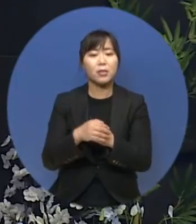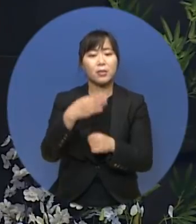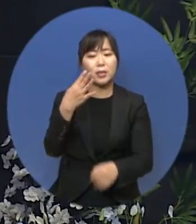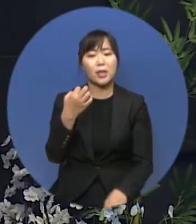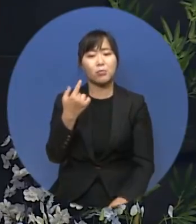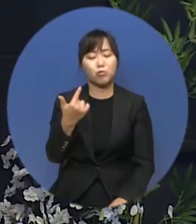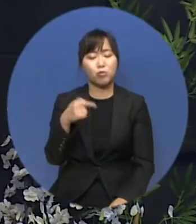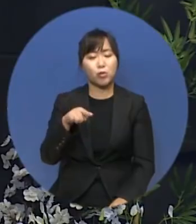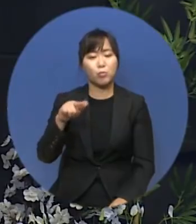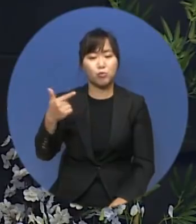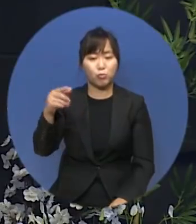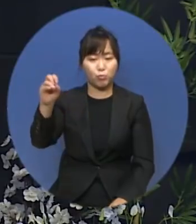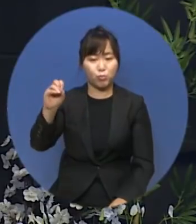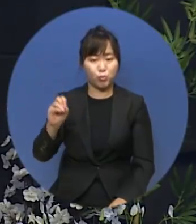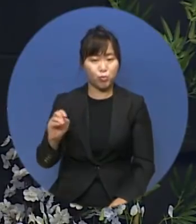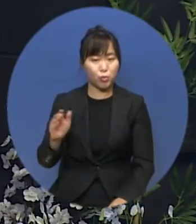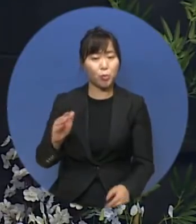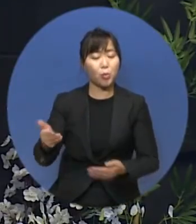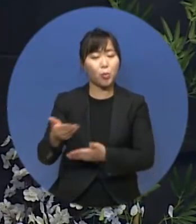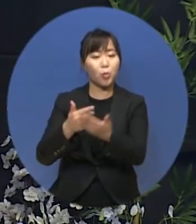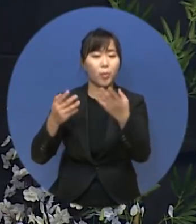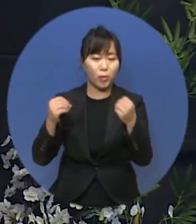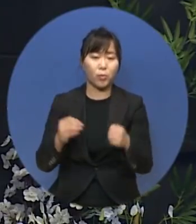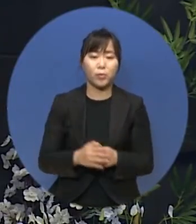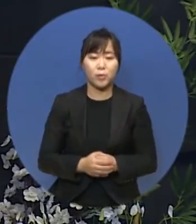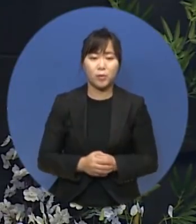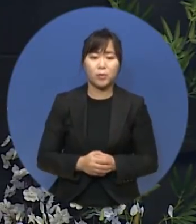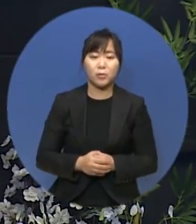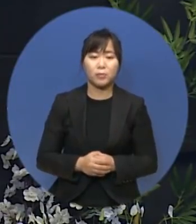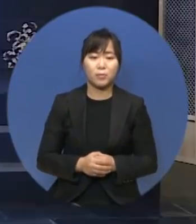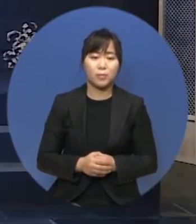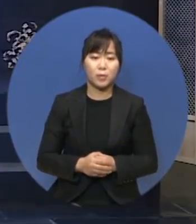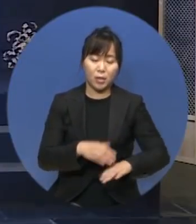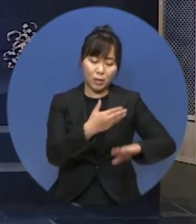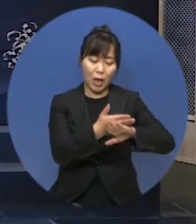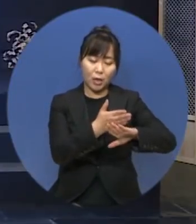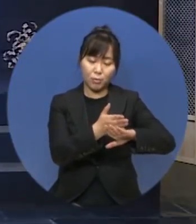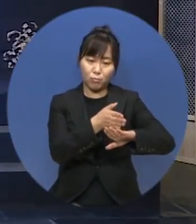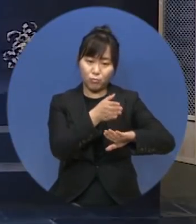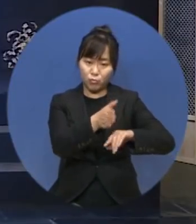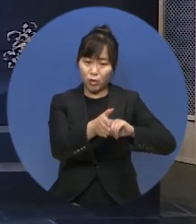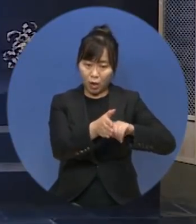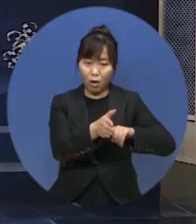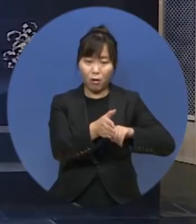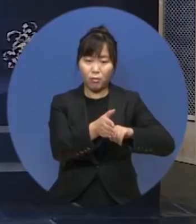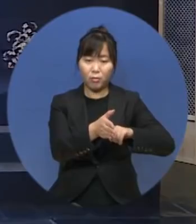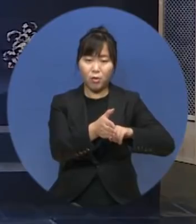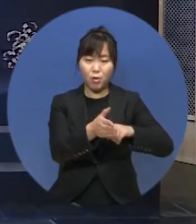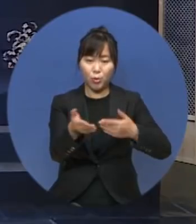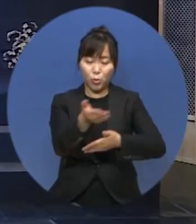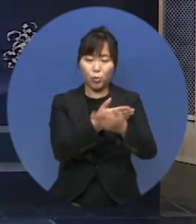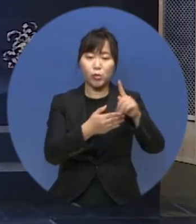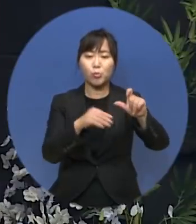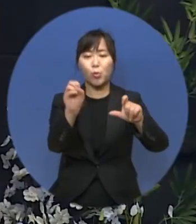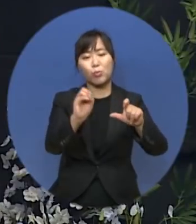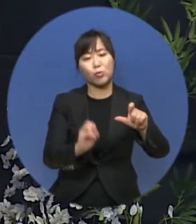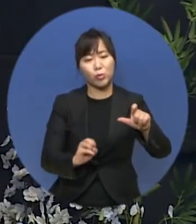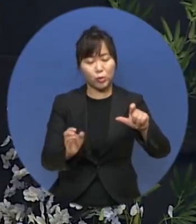46.6% 정도로 교류가 높았고 그 다음에 타 분야, 타 장르 교류도 15% 정도가